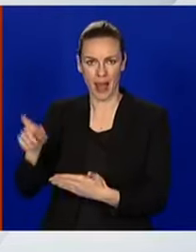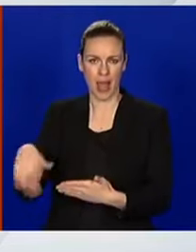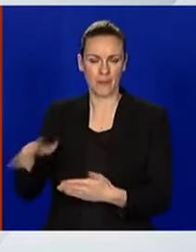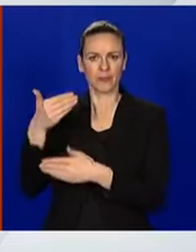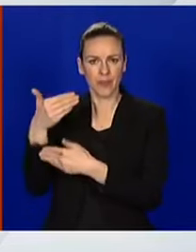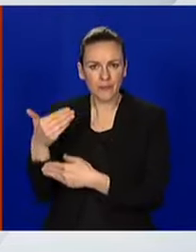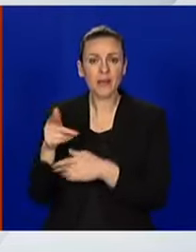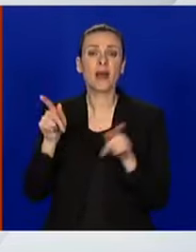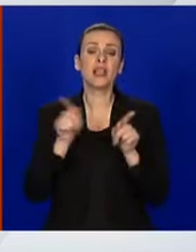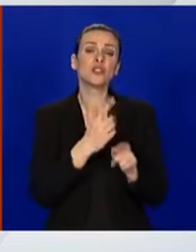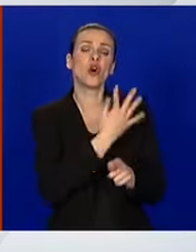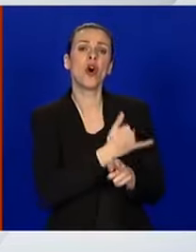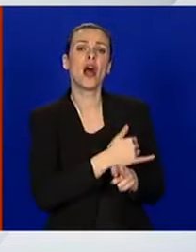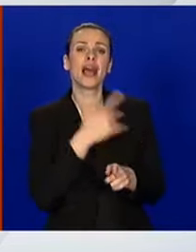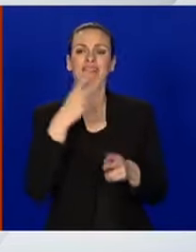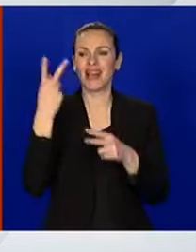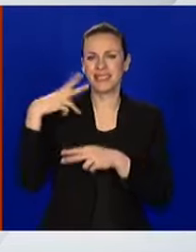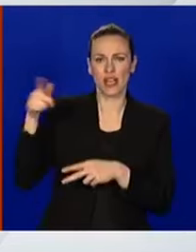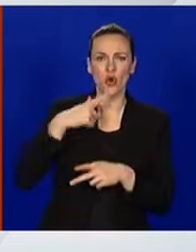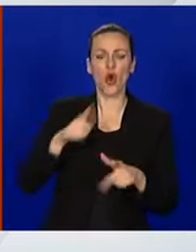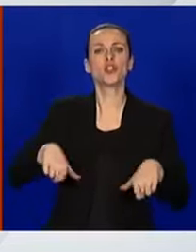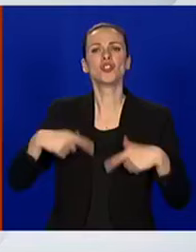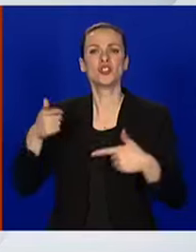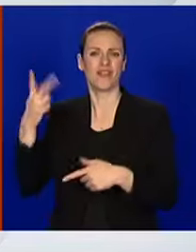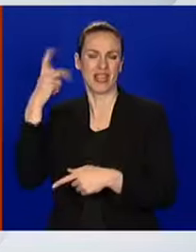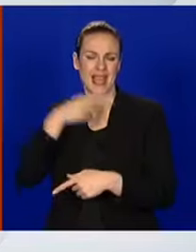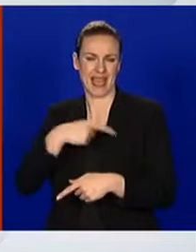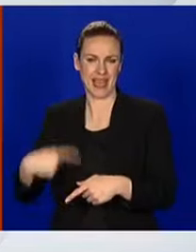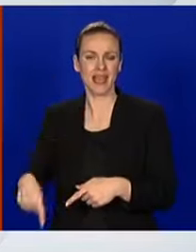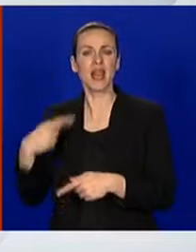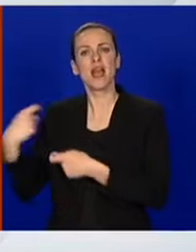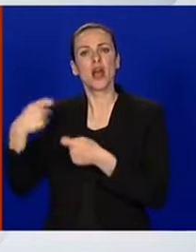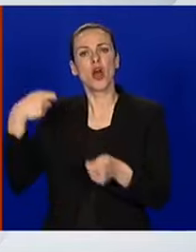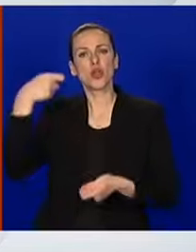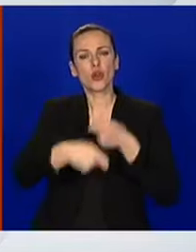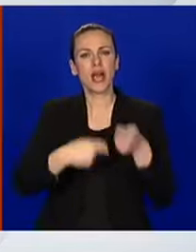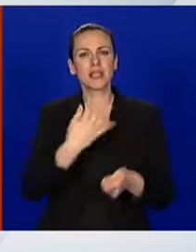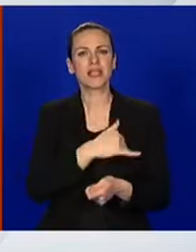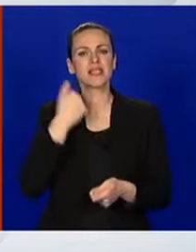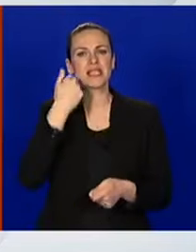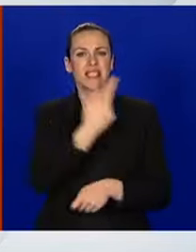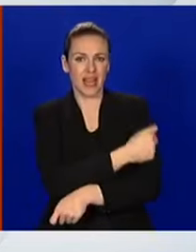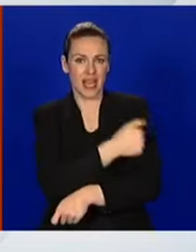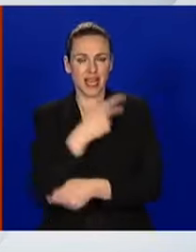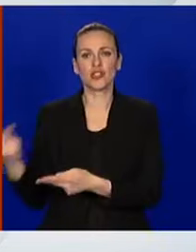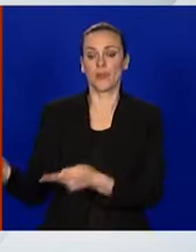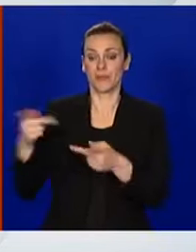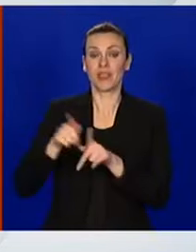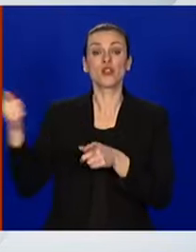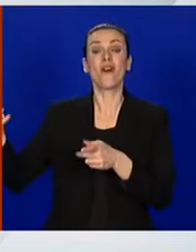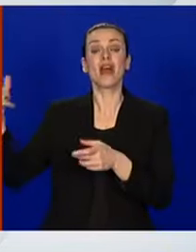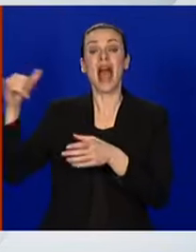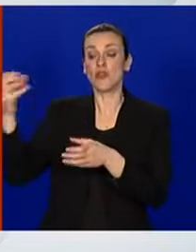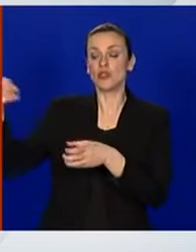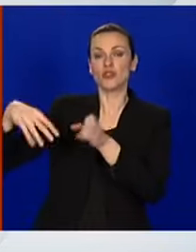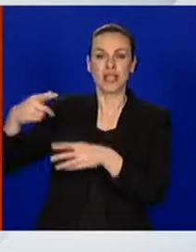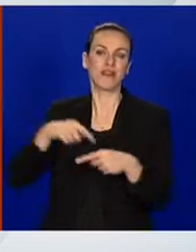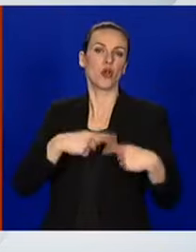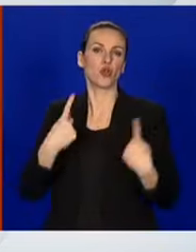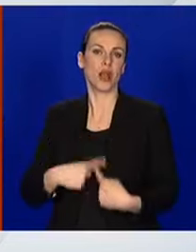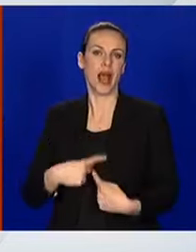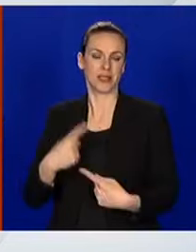hrvatska dijaspora u Kini dala je donaciju za Hrvatski crveni križ koja je također došla ovim avionom. Dakle,